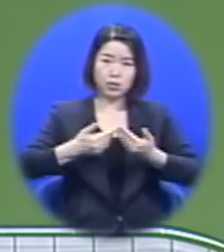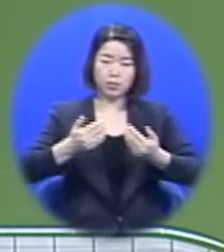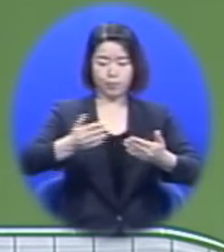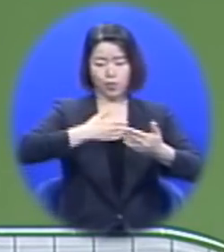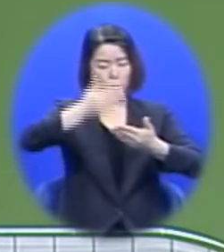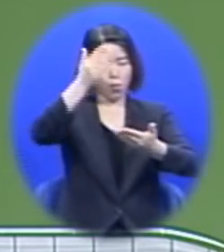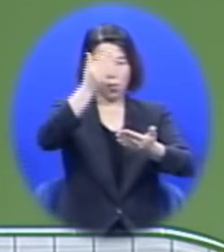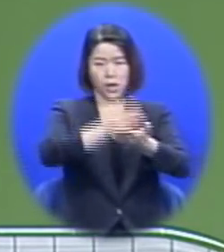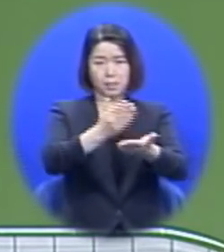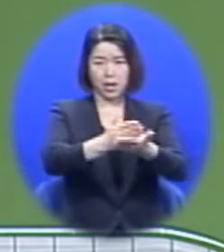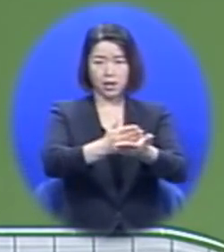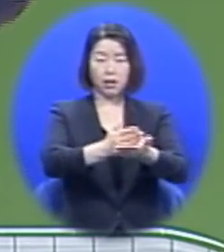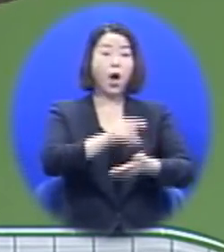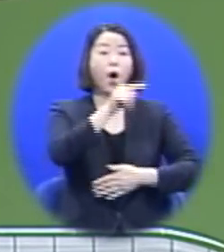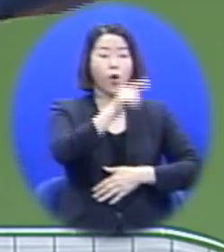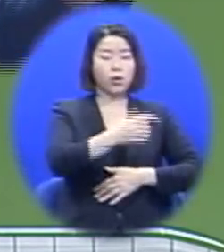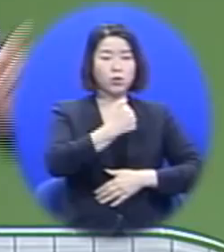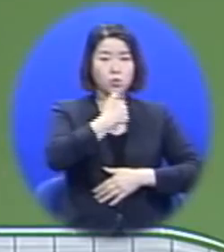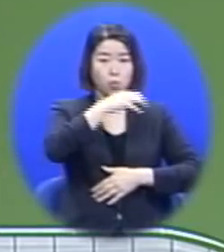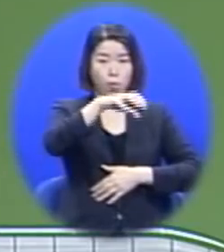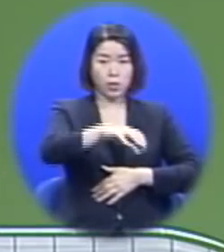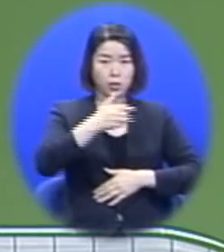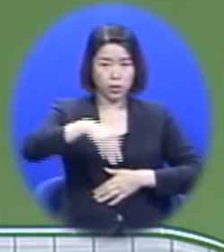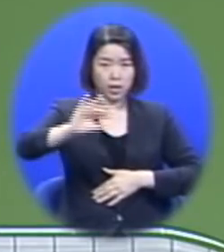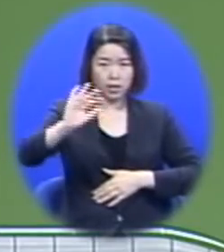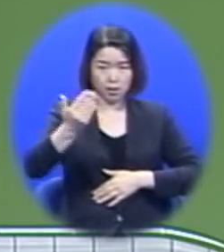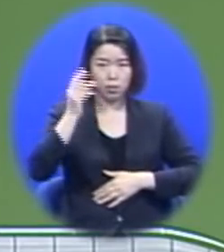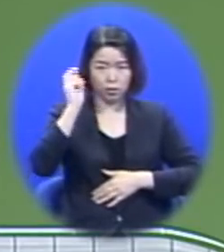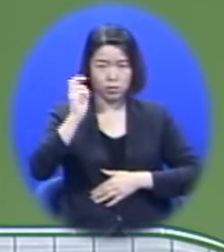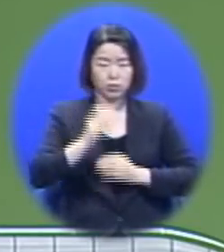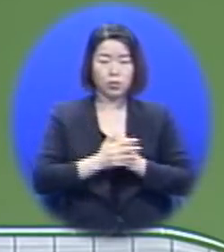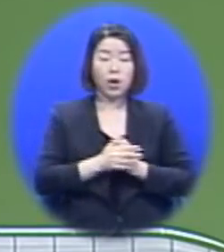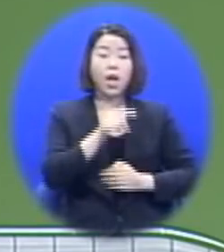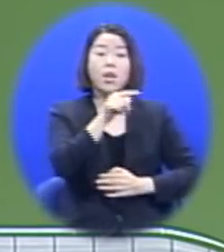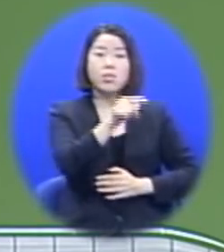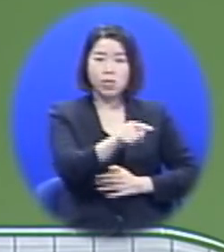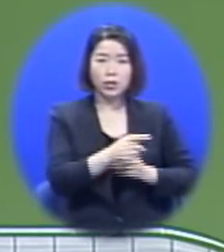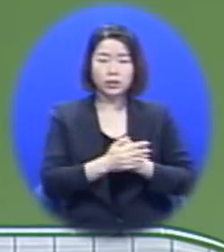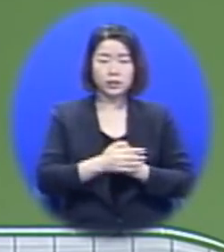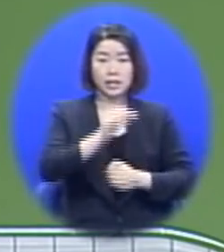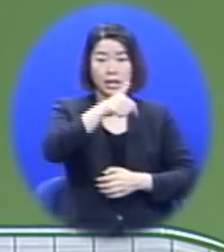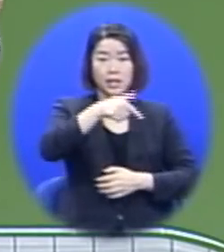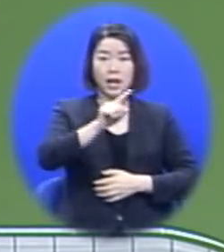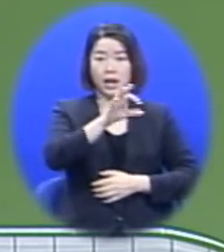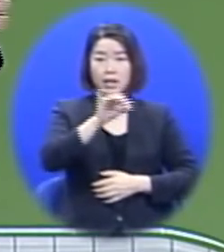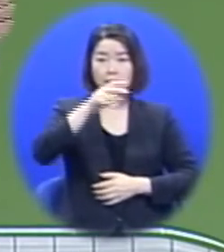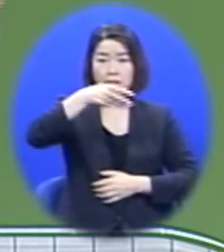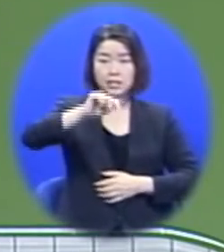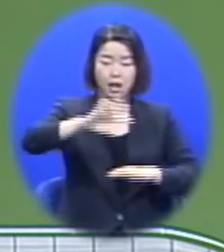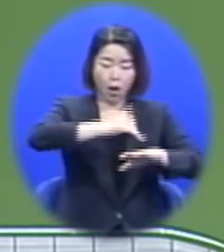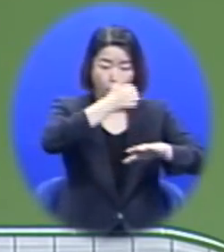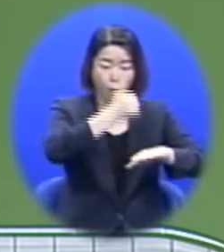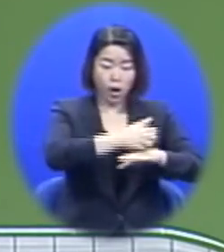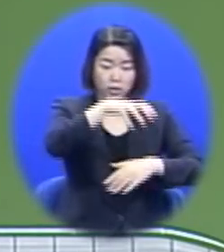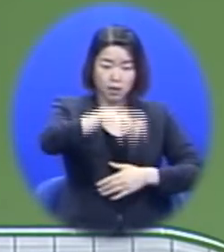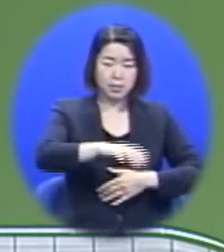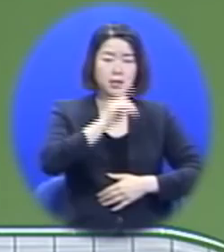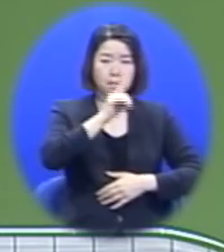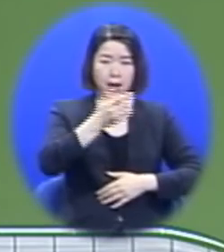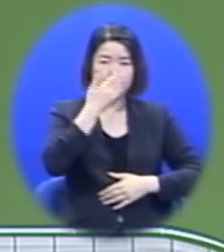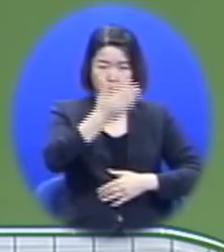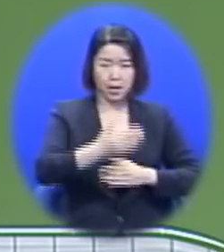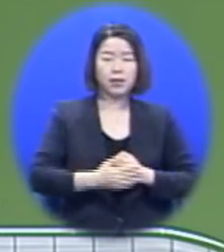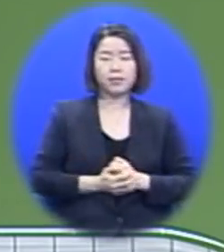마라. 너는 로마로 가게 될 것이고 그리고 가이사 황제 앞에서 너가 말하게 될 것이다.